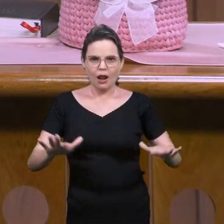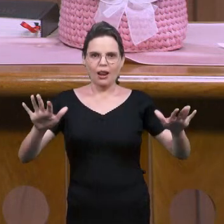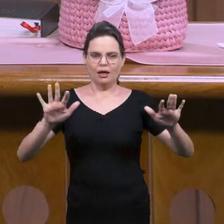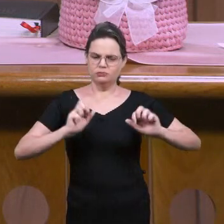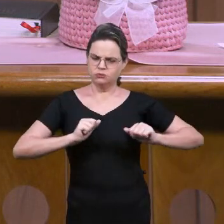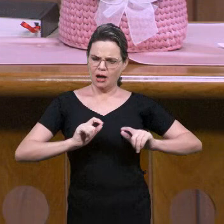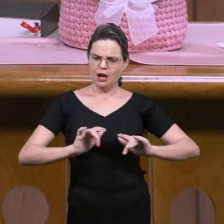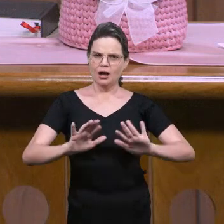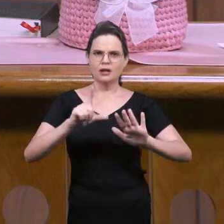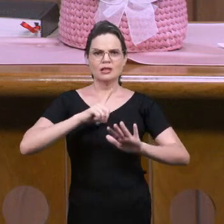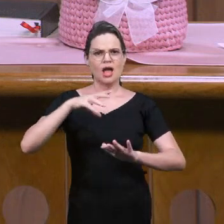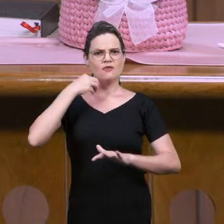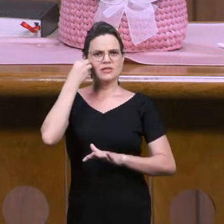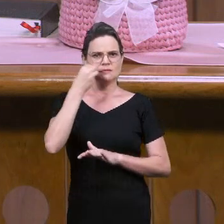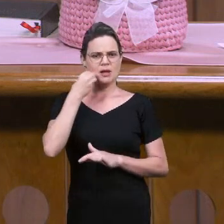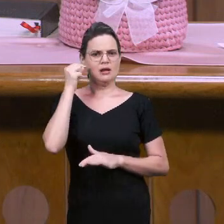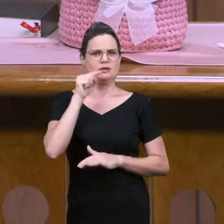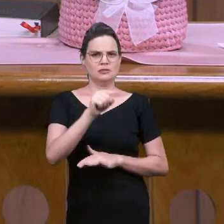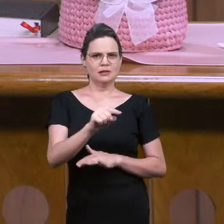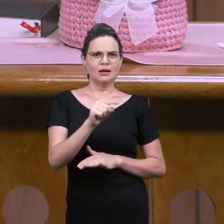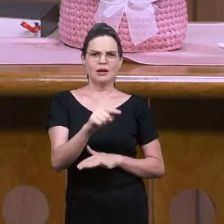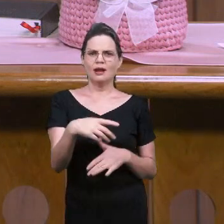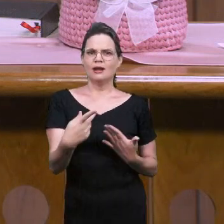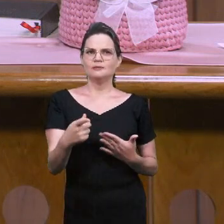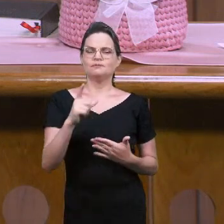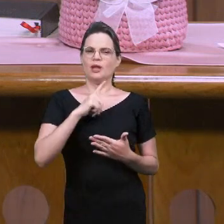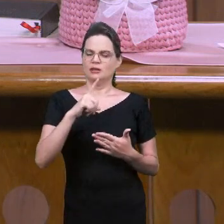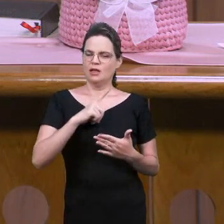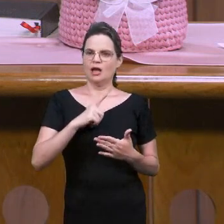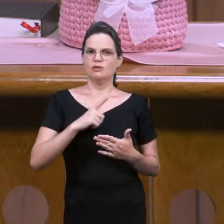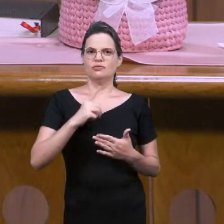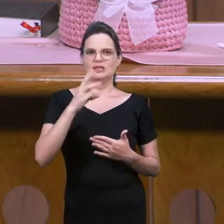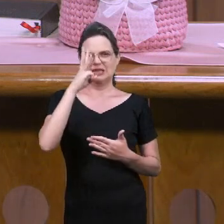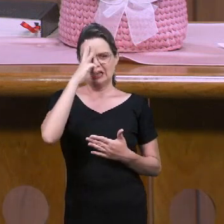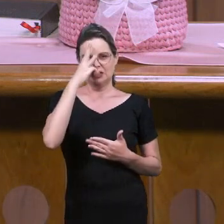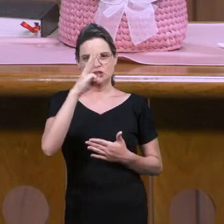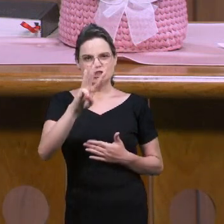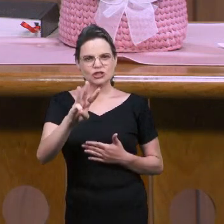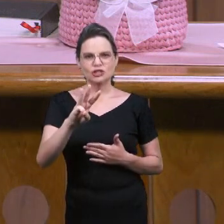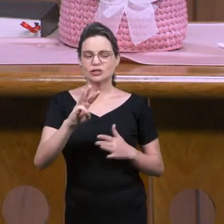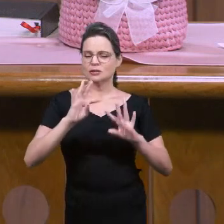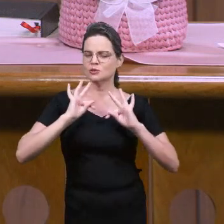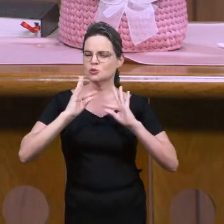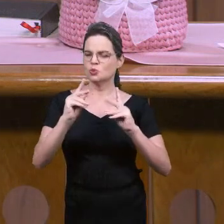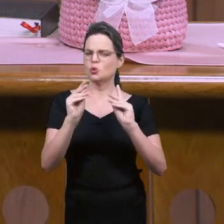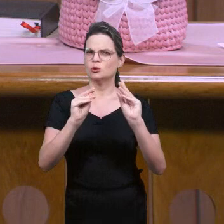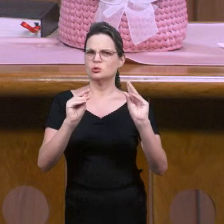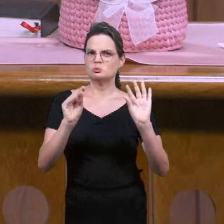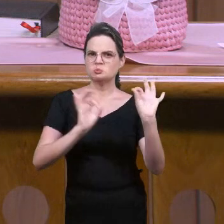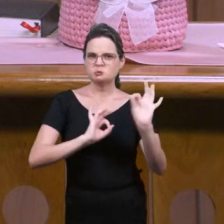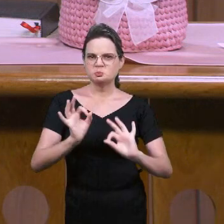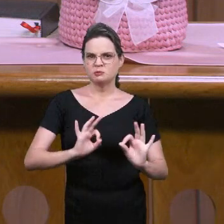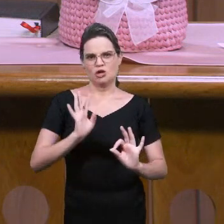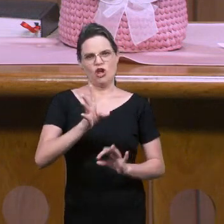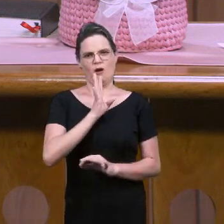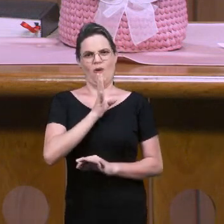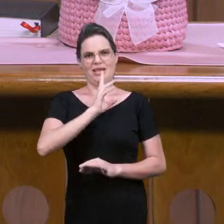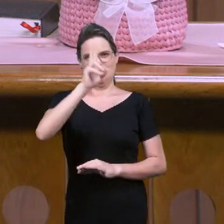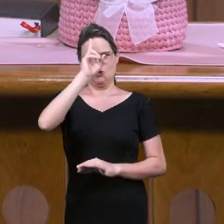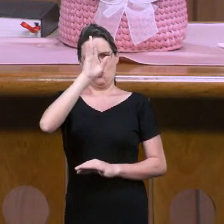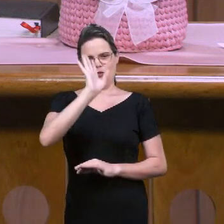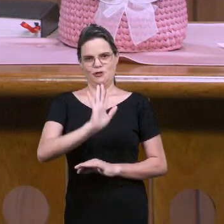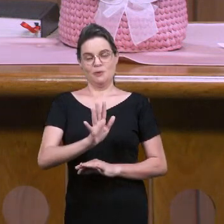sang, a eu l'expérience, il a passé les 3 jours, toute la préparation que nous